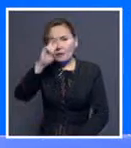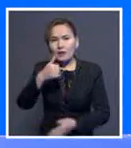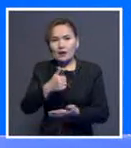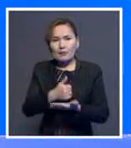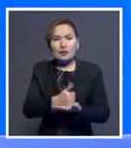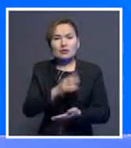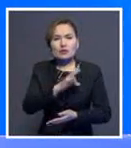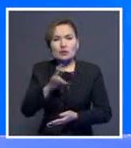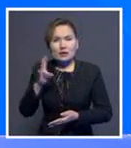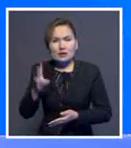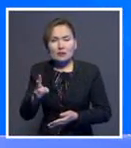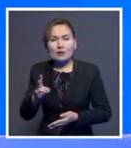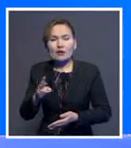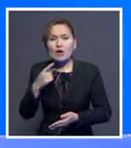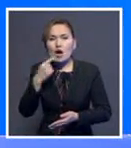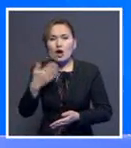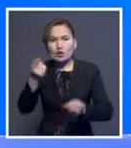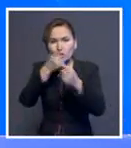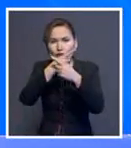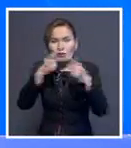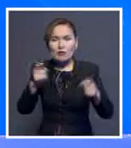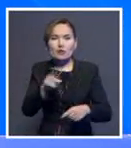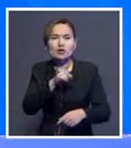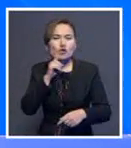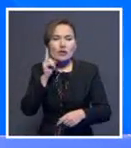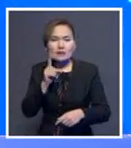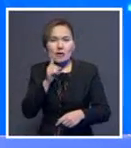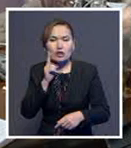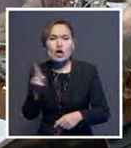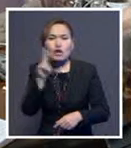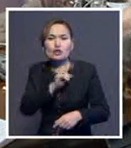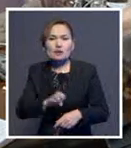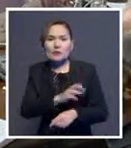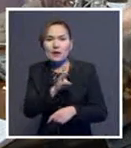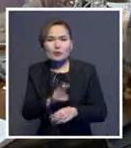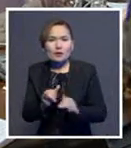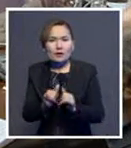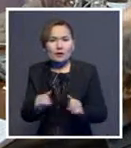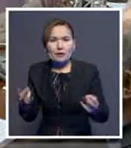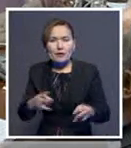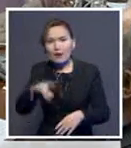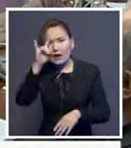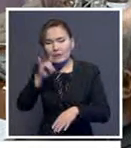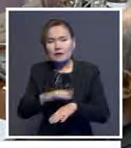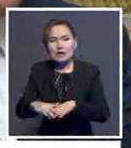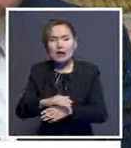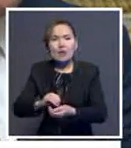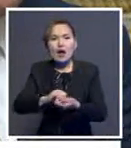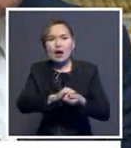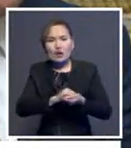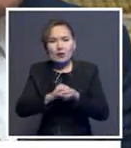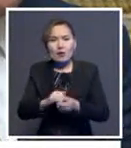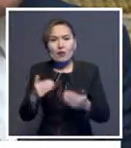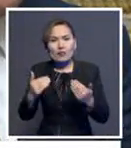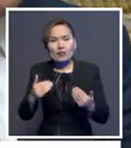жолдауы жастардың қоғамдық істерге еркін араласуына жол ашады. Бұл Қазақстан халқы ассамблеясы мүшелерінің ортақ ойы. Олардың айтуынша,